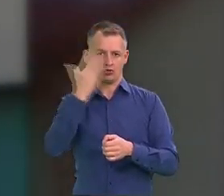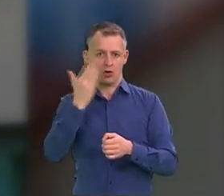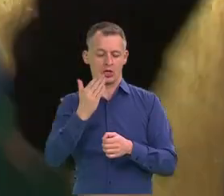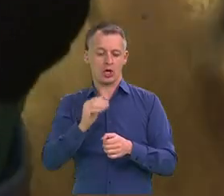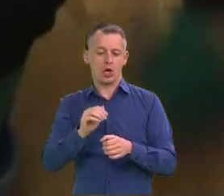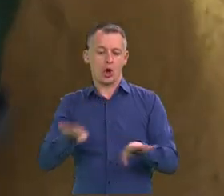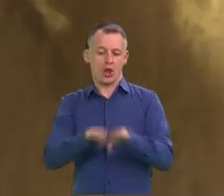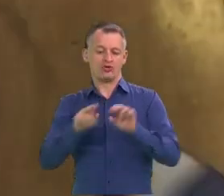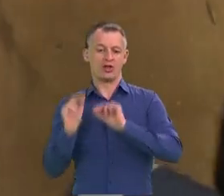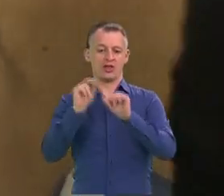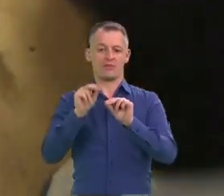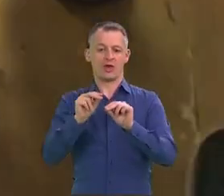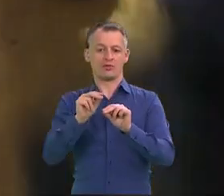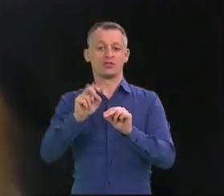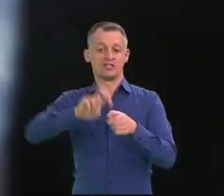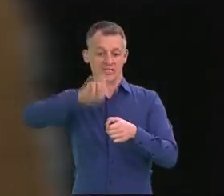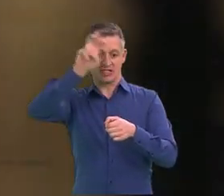să sară.